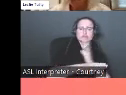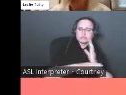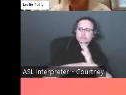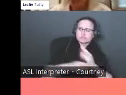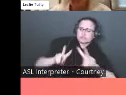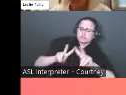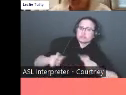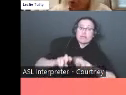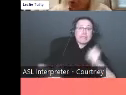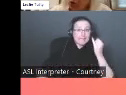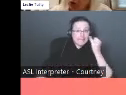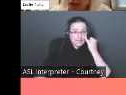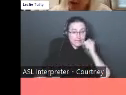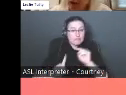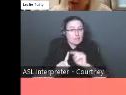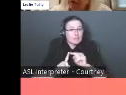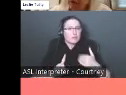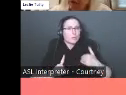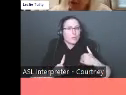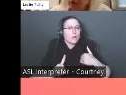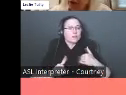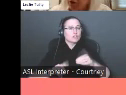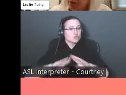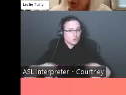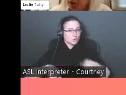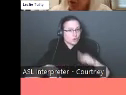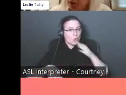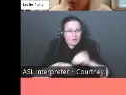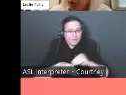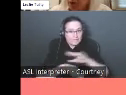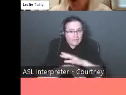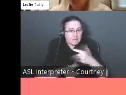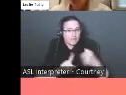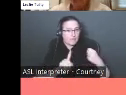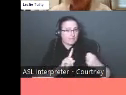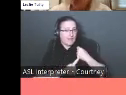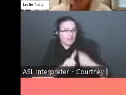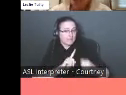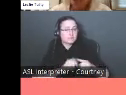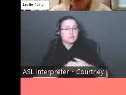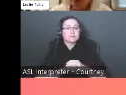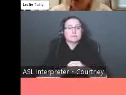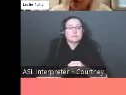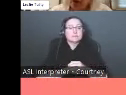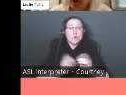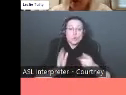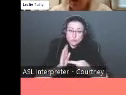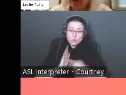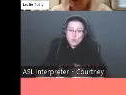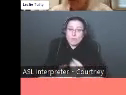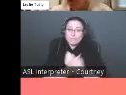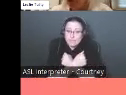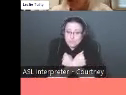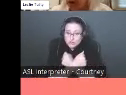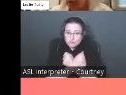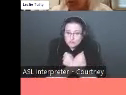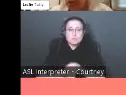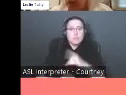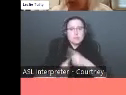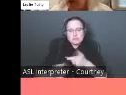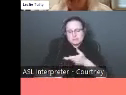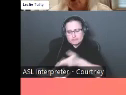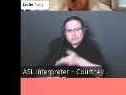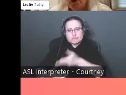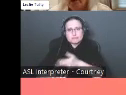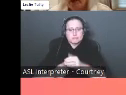stratégies utilisées le plus souvent, sachant que les enfants étaient probablement touchés par la violence conjugale, c'est de montrer de